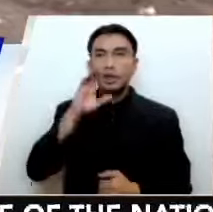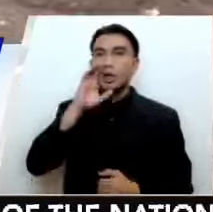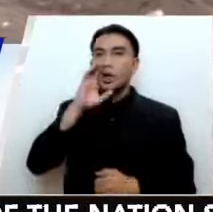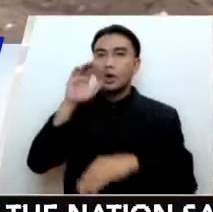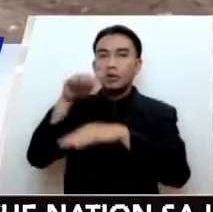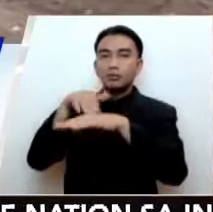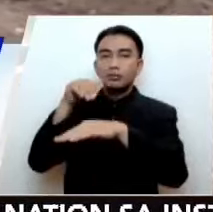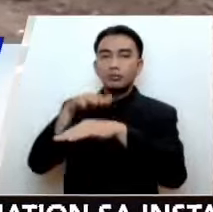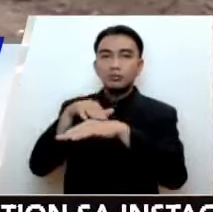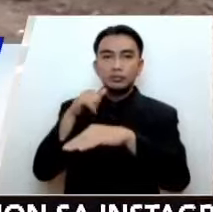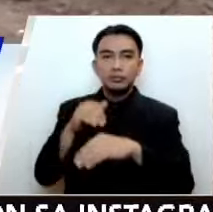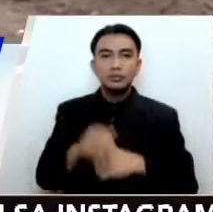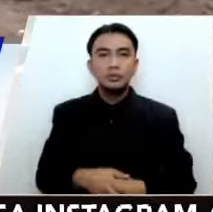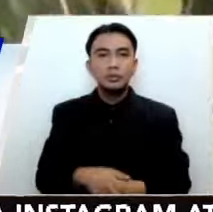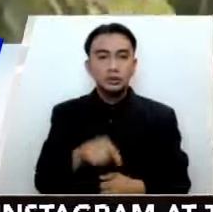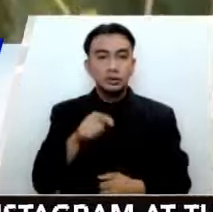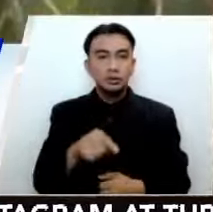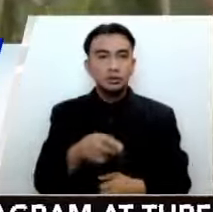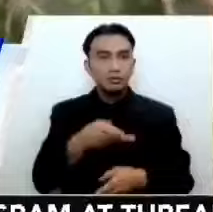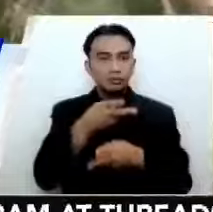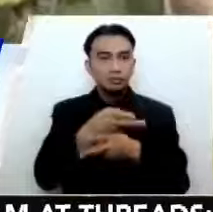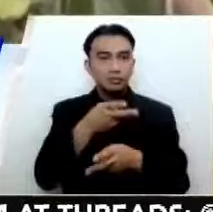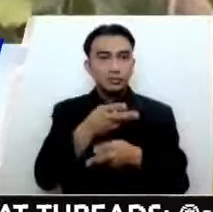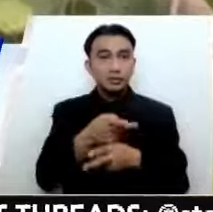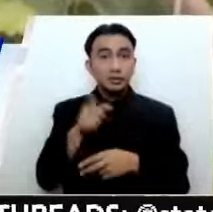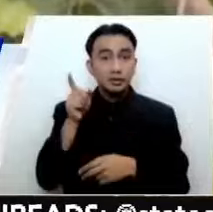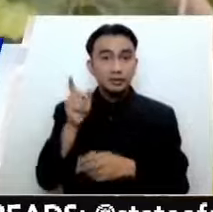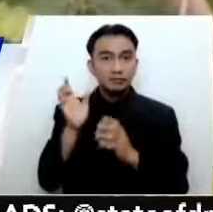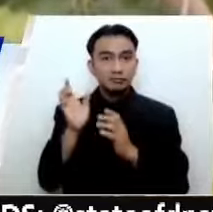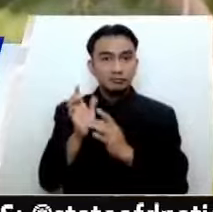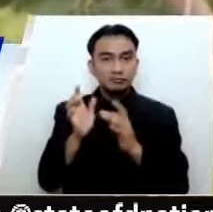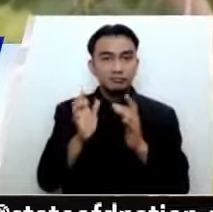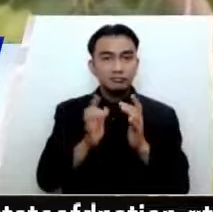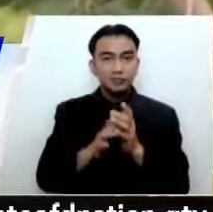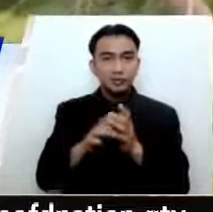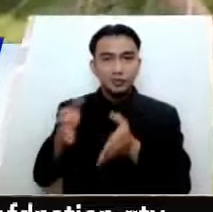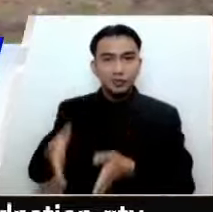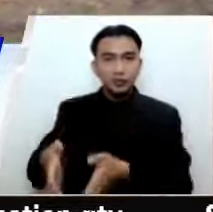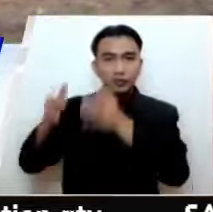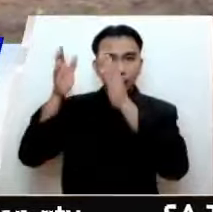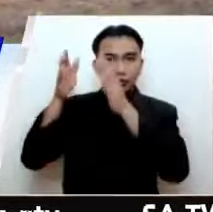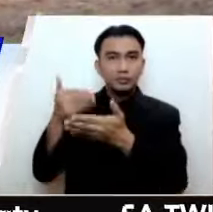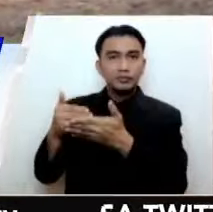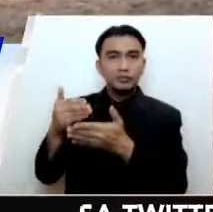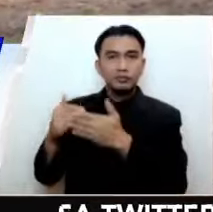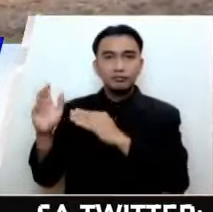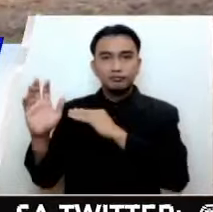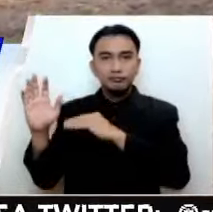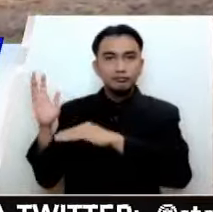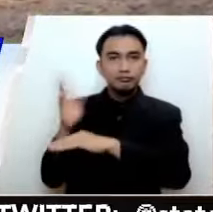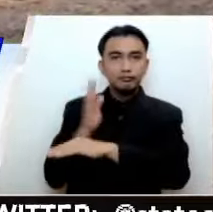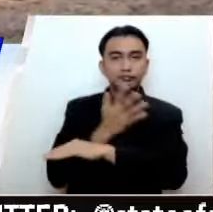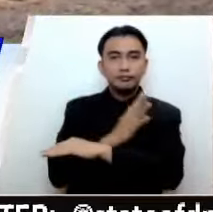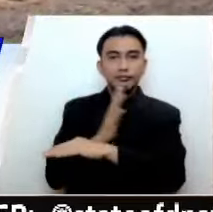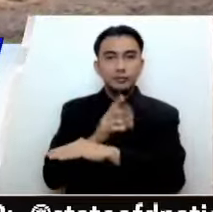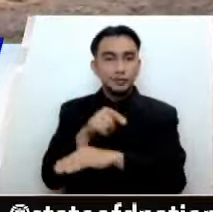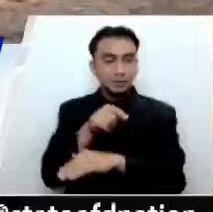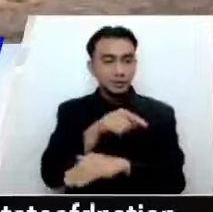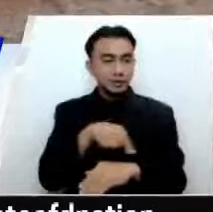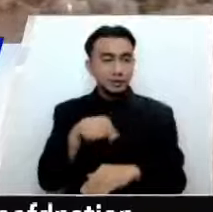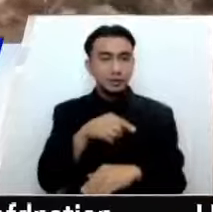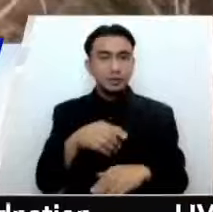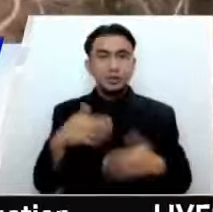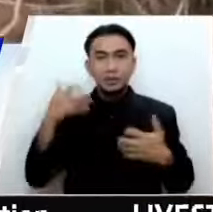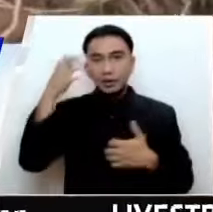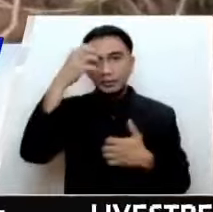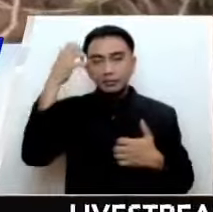Mistulan silang bantay sa rebulto ng Divine Mercy na itinayo malapit sa gubat. Tila maamo ang mga wild monkey na lumalapit